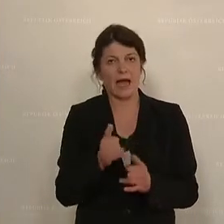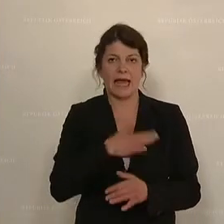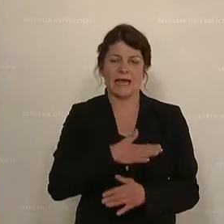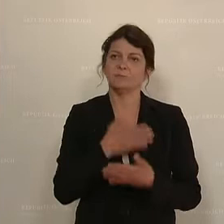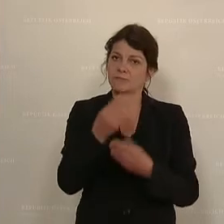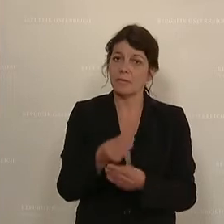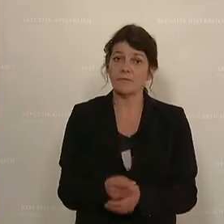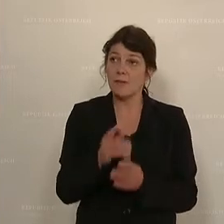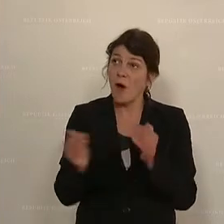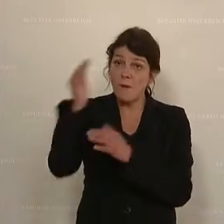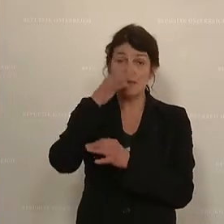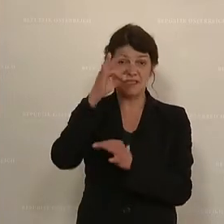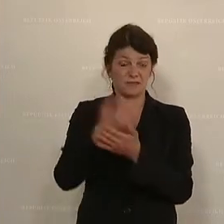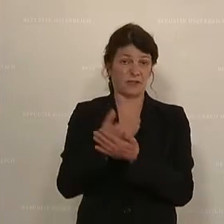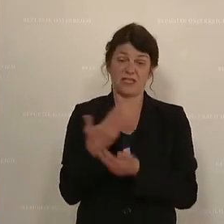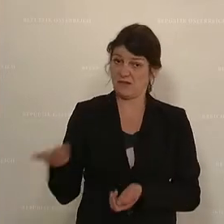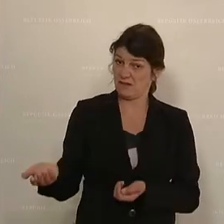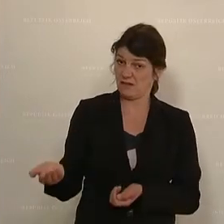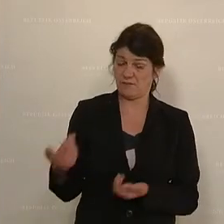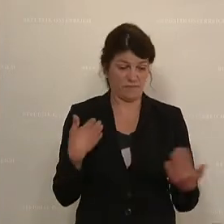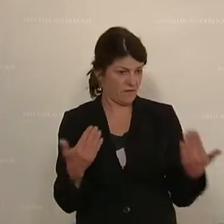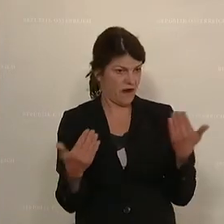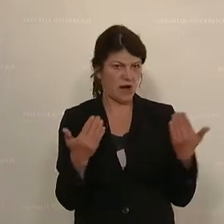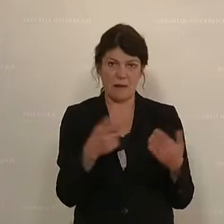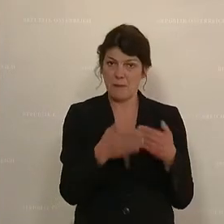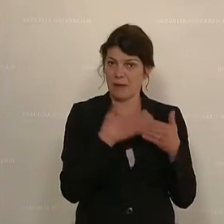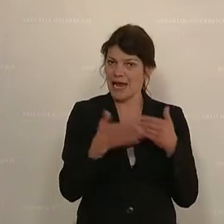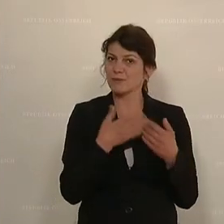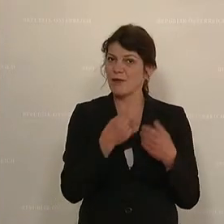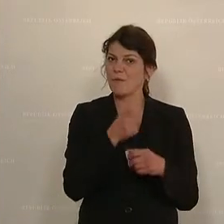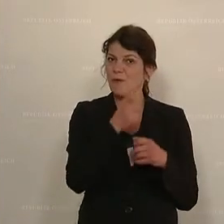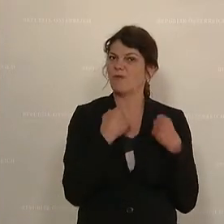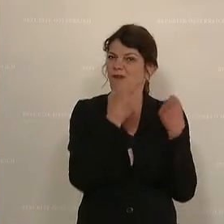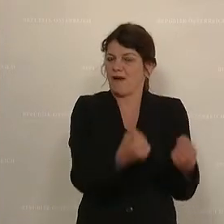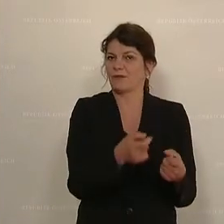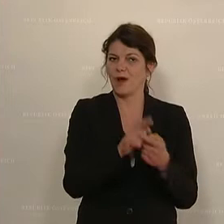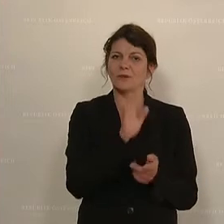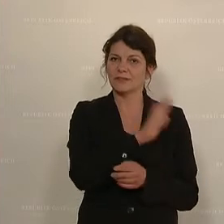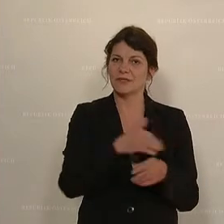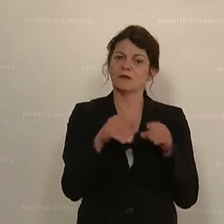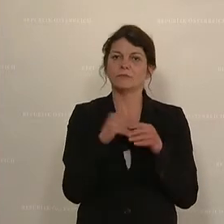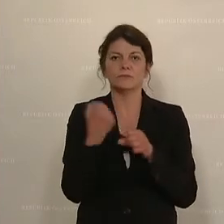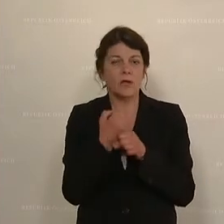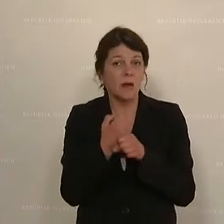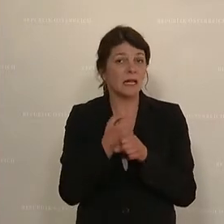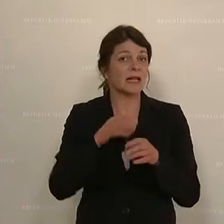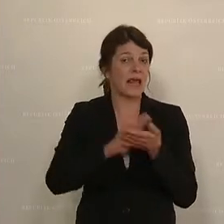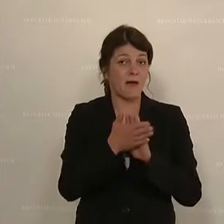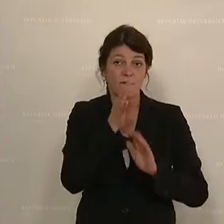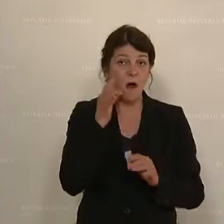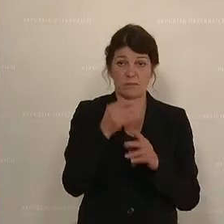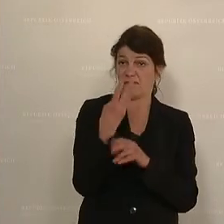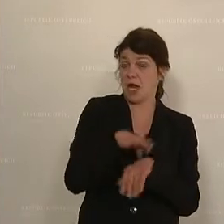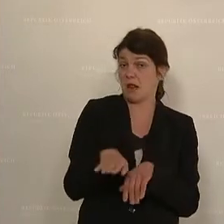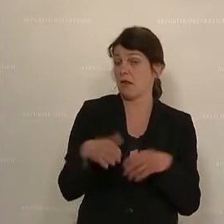oberen Besserverdiener würden verglichen mit dem Beispiel des Berufskraftfahrers und seiner beschäftigten Ehefrau mit den 4